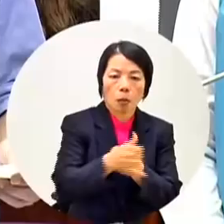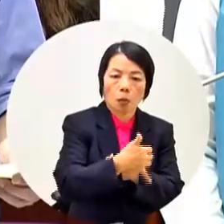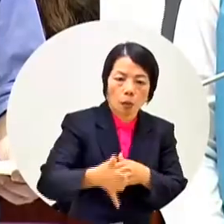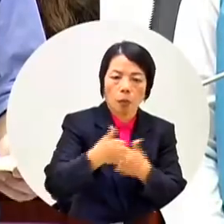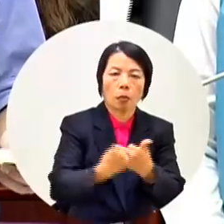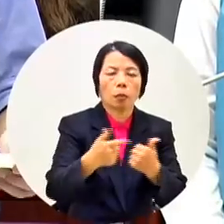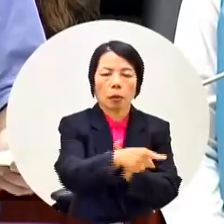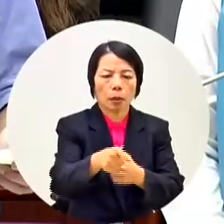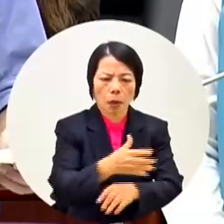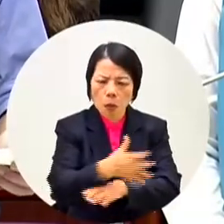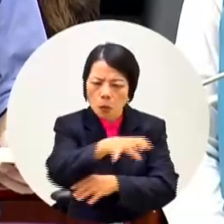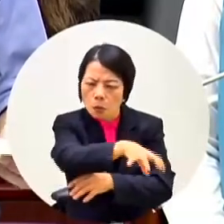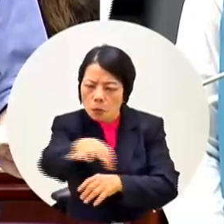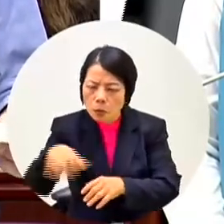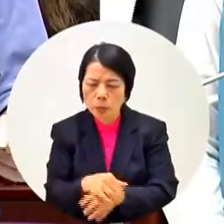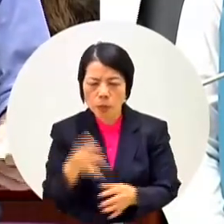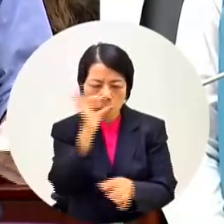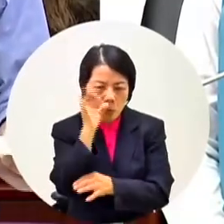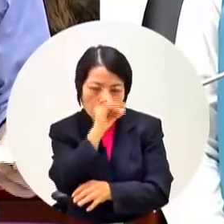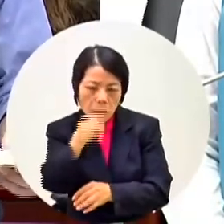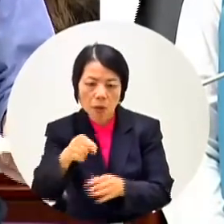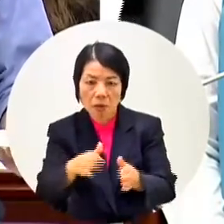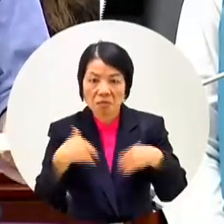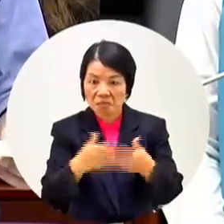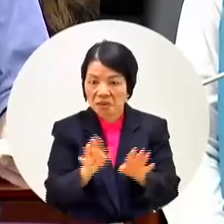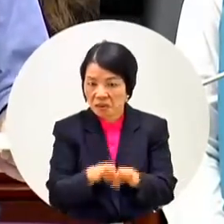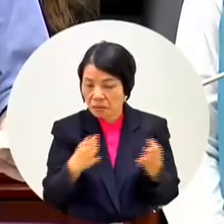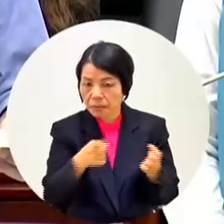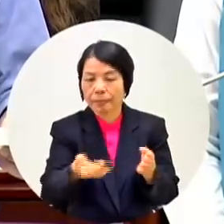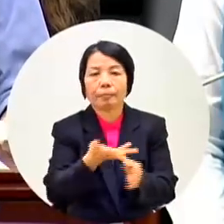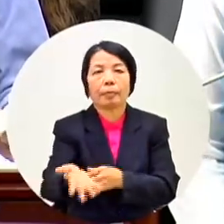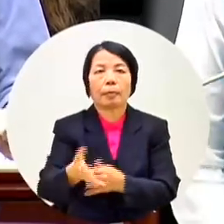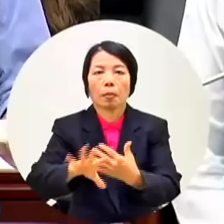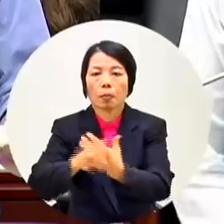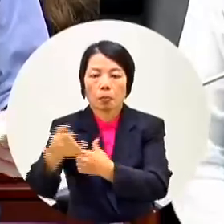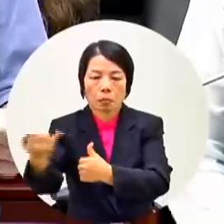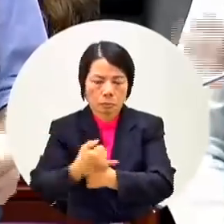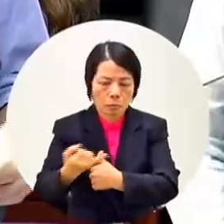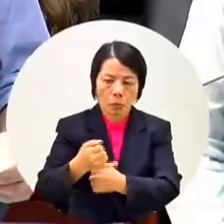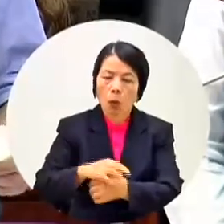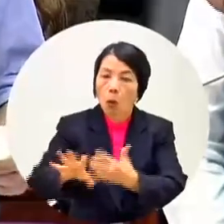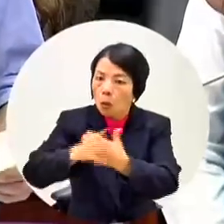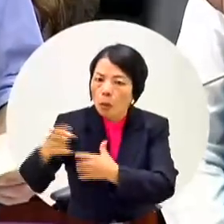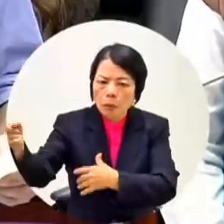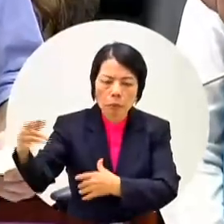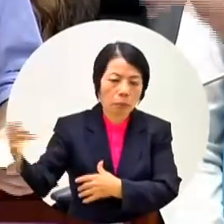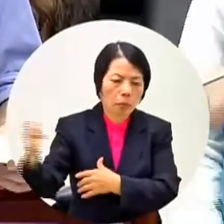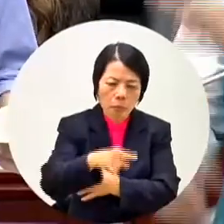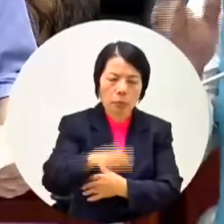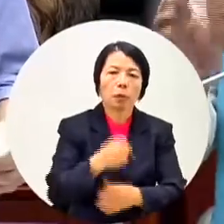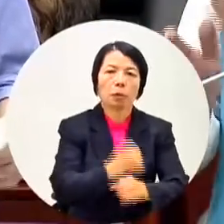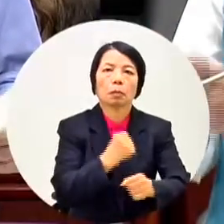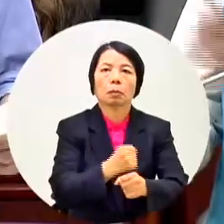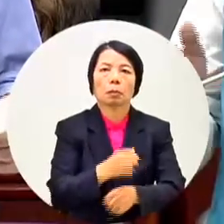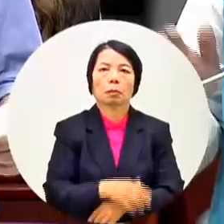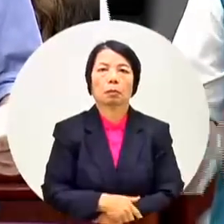放可以外籍的劳动力，可是始终有不同的声音出来。 那一清打工是3个月， 对，所以你